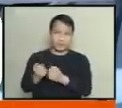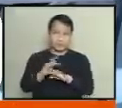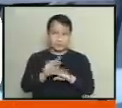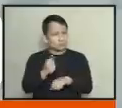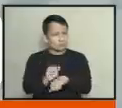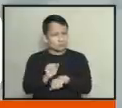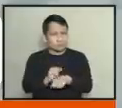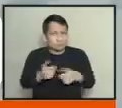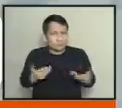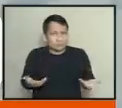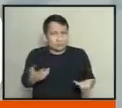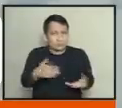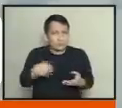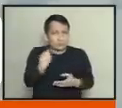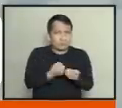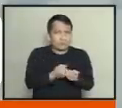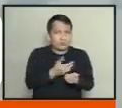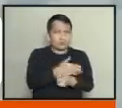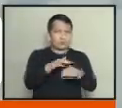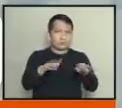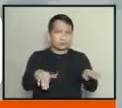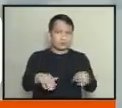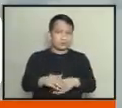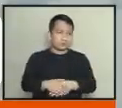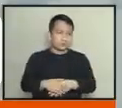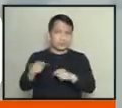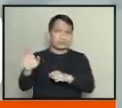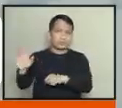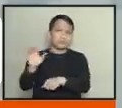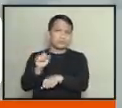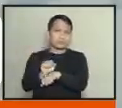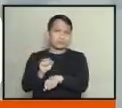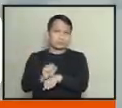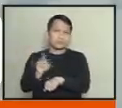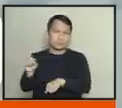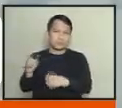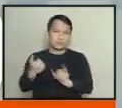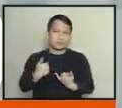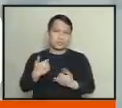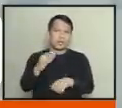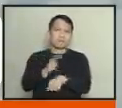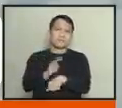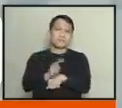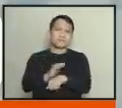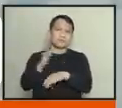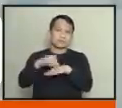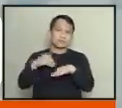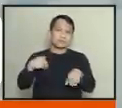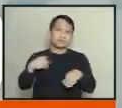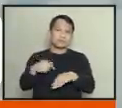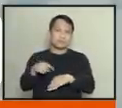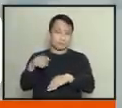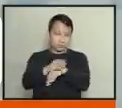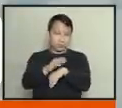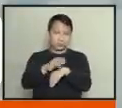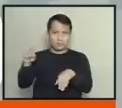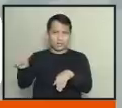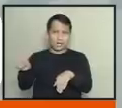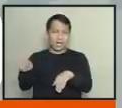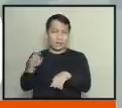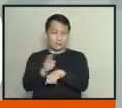po siyang trabaho, wala siya may sustento. Pipilit natin siya magtrabaho. Meron naman po siya sir business po, on call po. Ah, meron siya business? O,